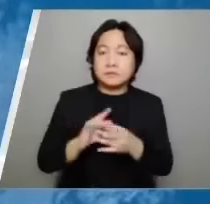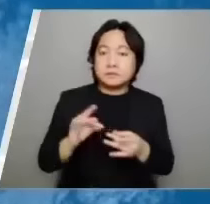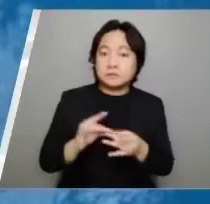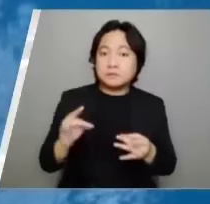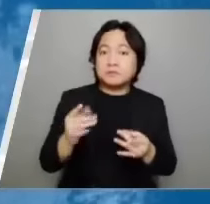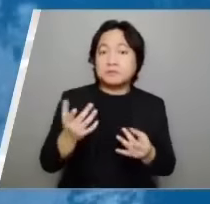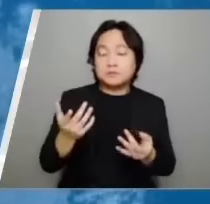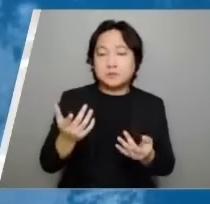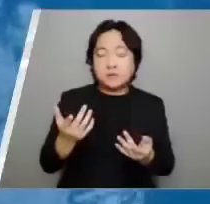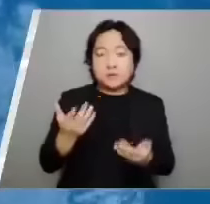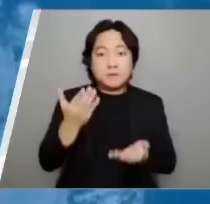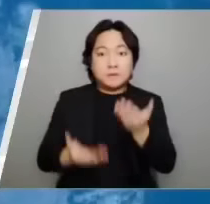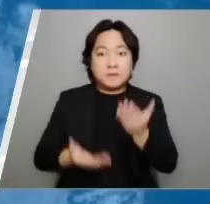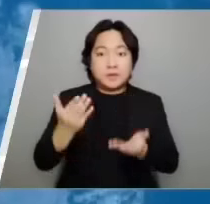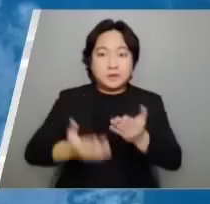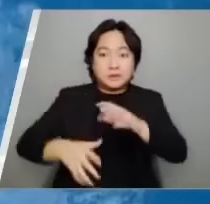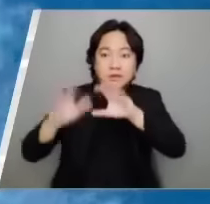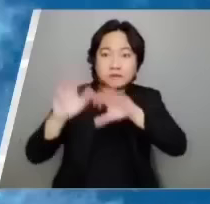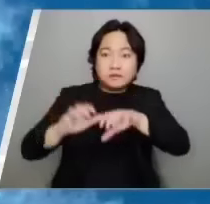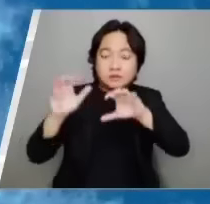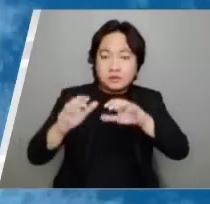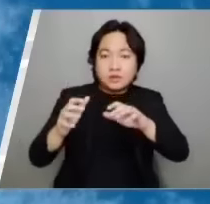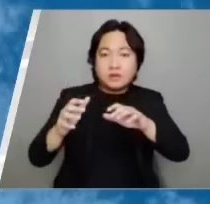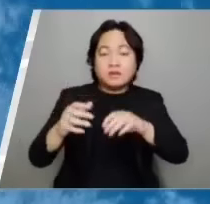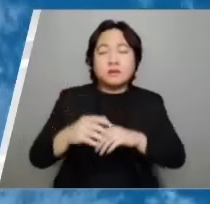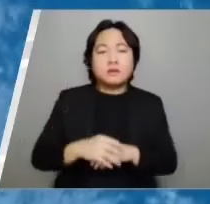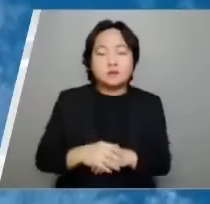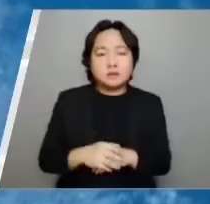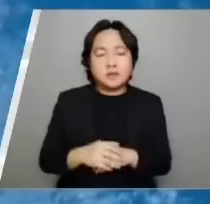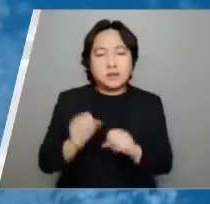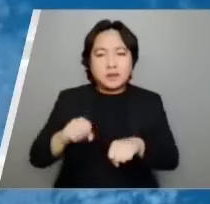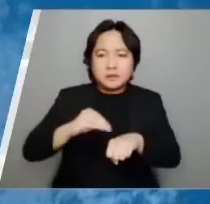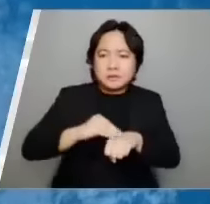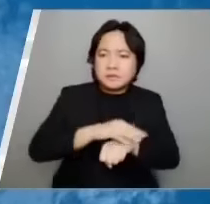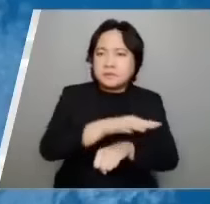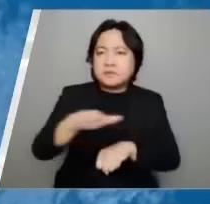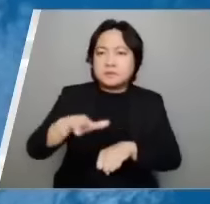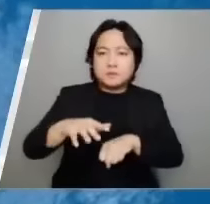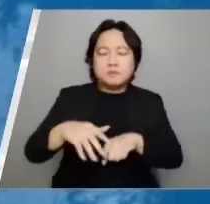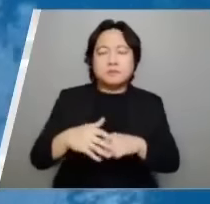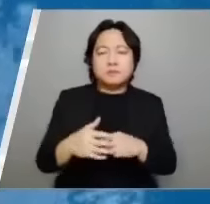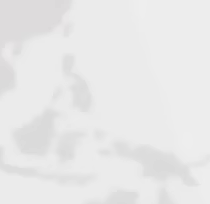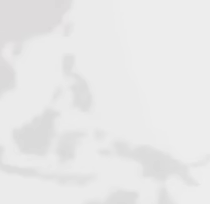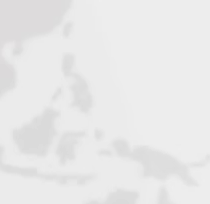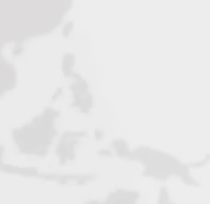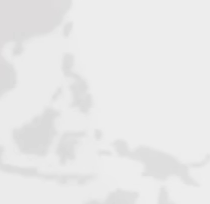inaasahang papasok sa PAR ngayong weekend at posibleng makaapekto sa pagkilos ng Bagyong Christine.